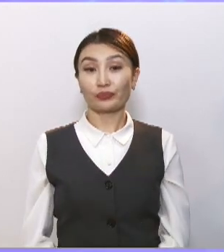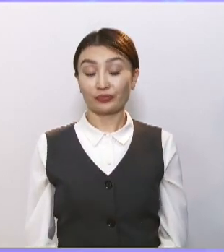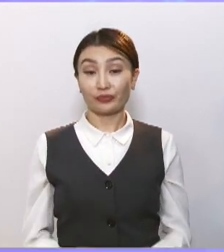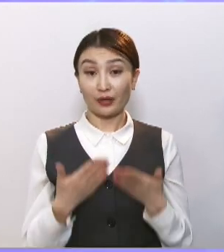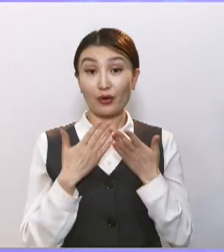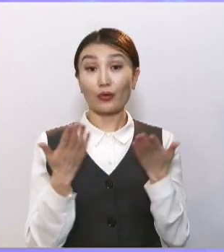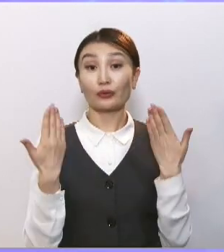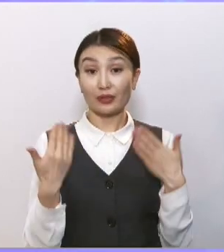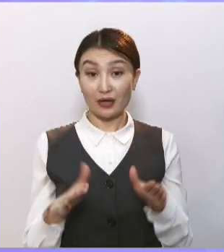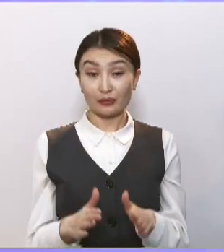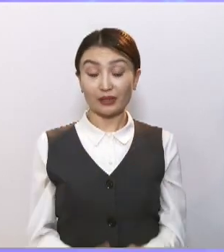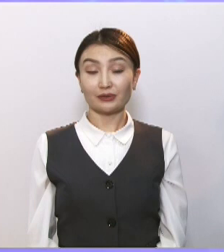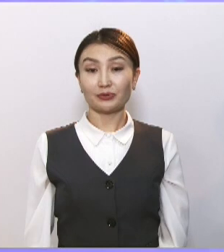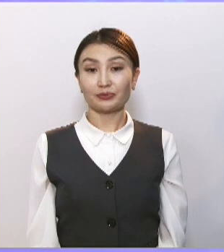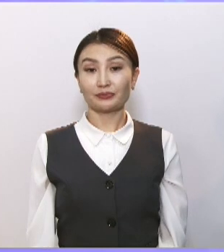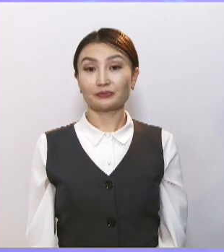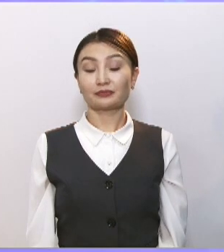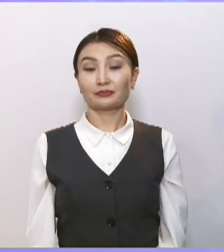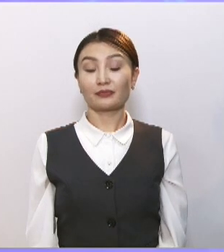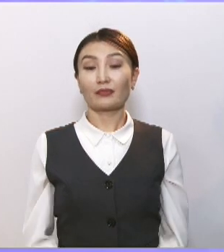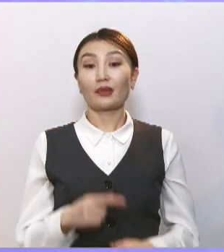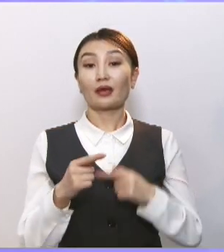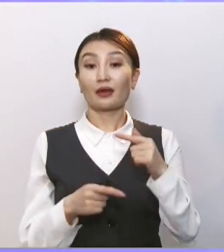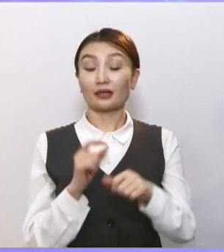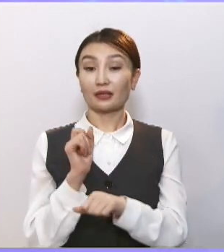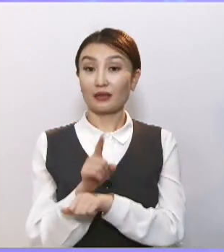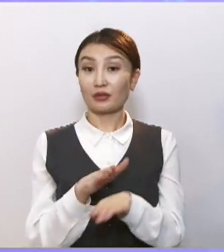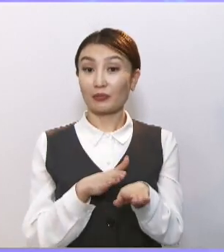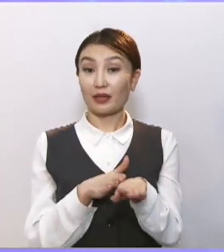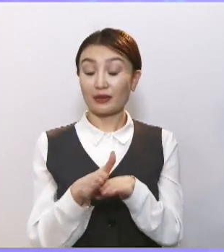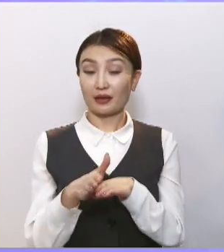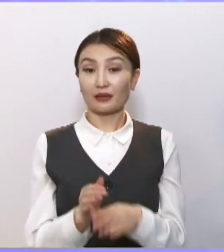Окудуңарбы, балдар? Анда кийинки тапшырманы аткаргыла.